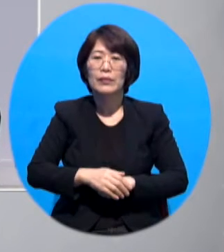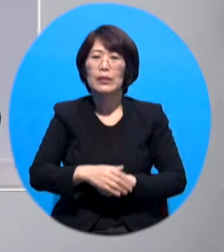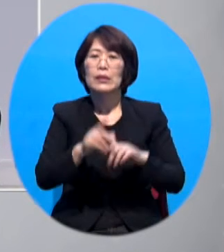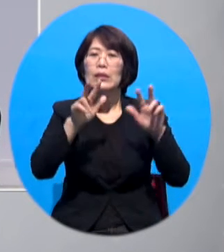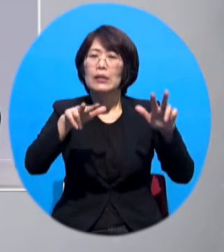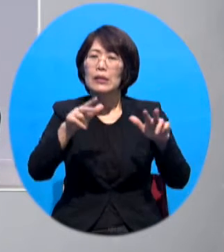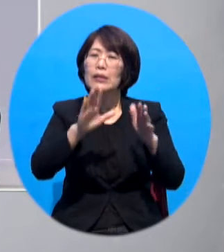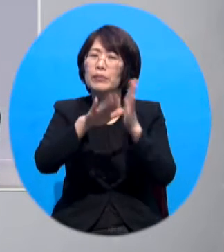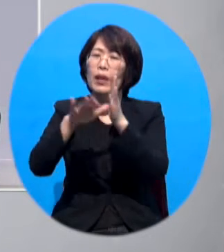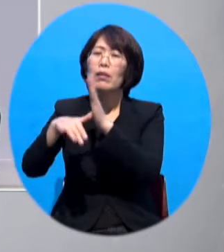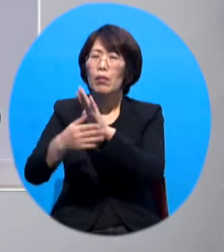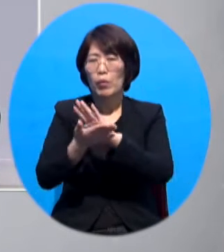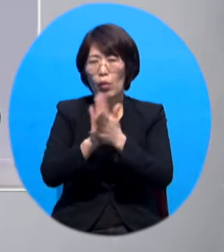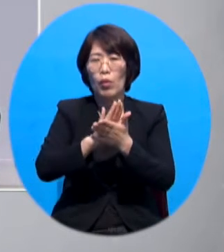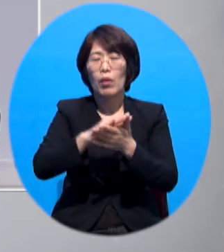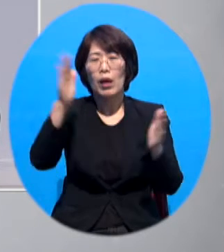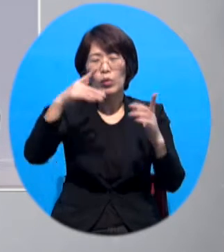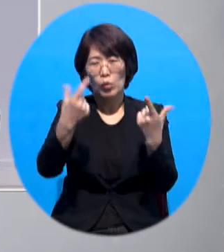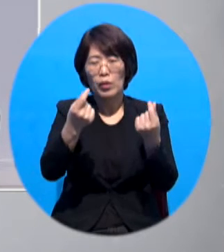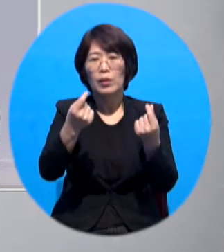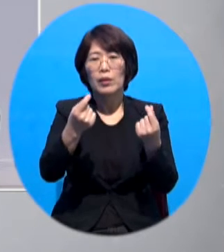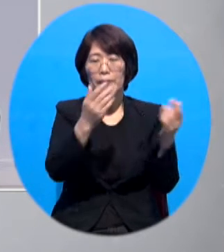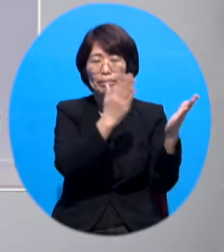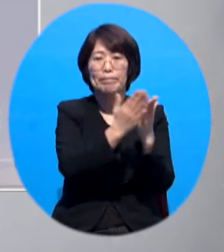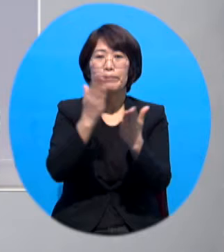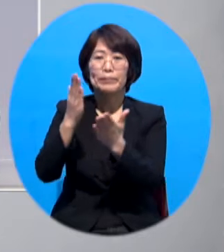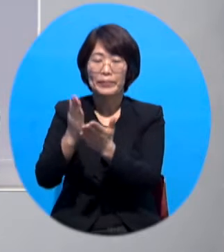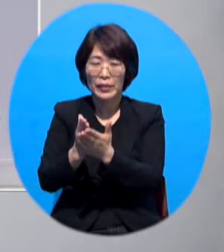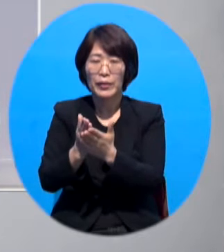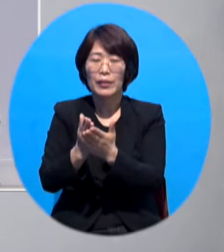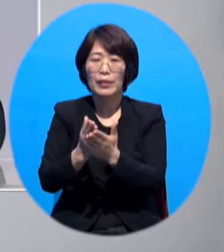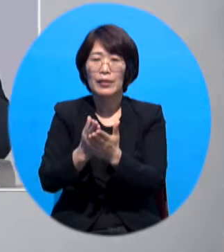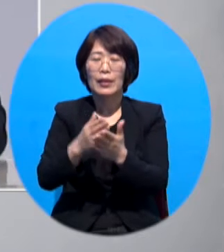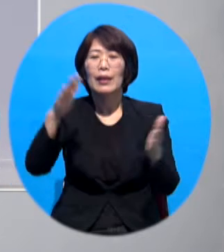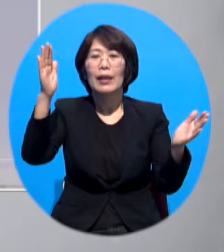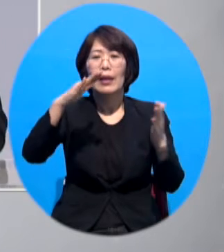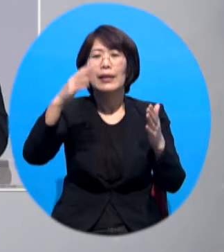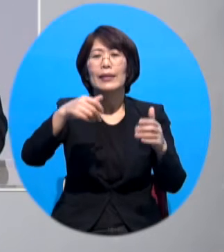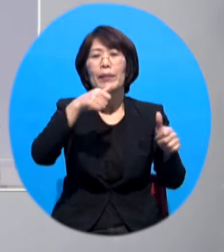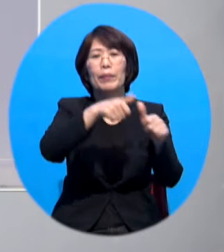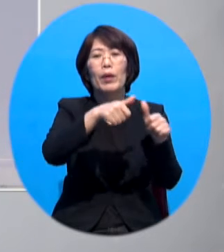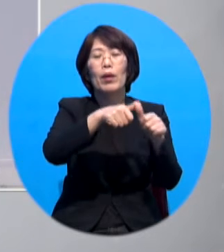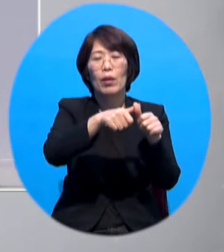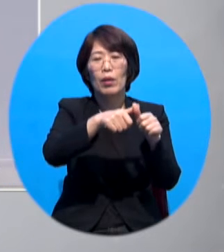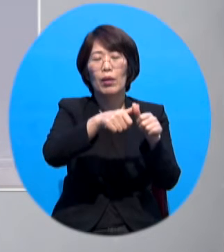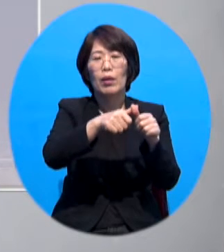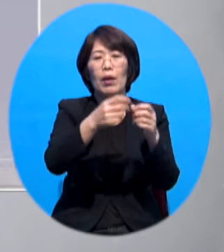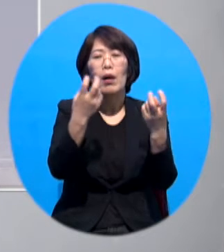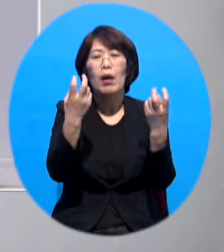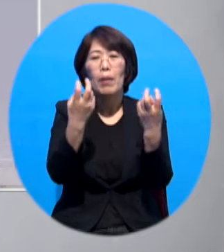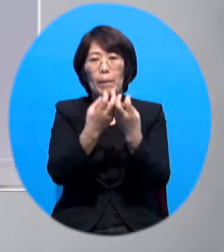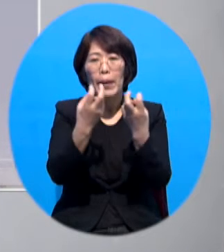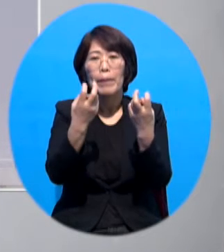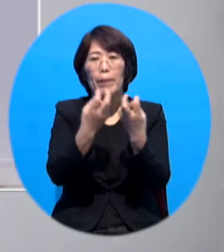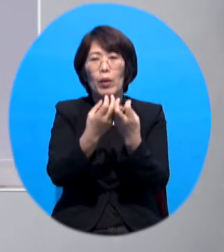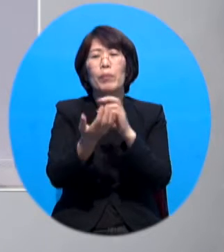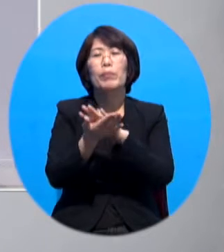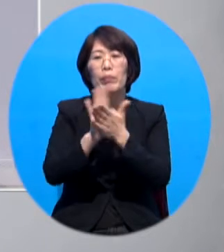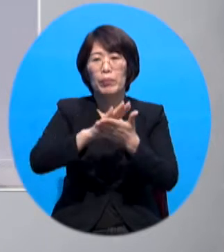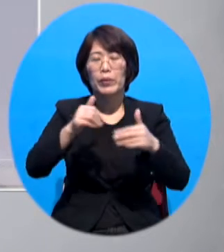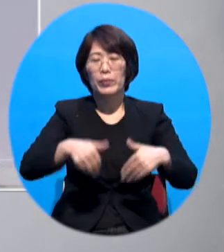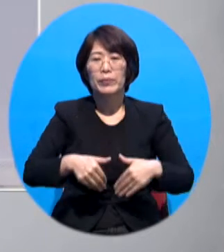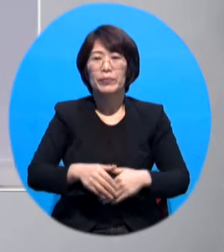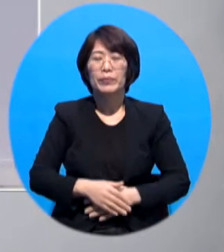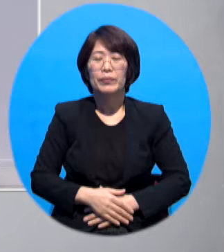아이들도 많이 변하고 있습니다 거기에 맞춰서 우리 학생 기도의 방안도 대폭적으로 지 테 전환 되어야 된다고